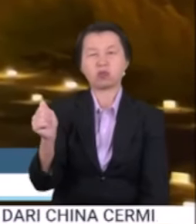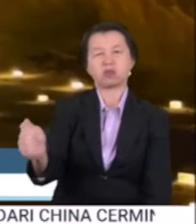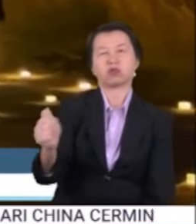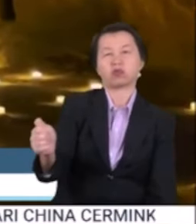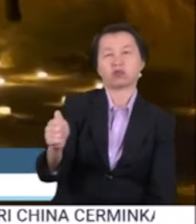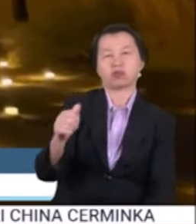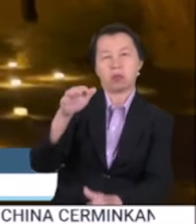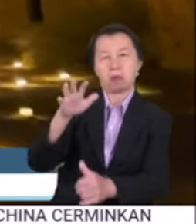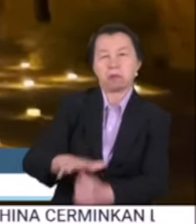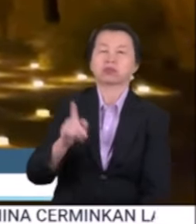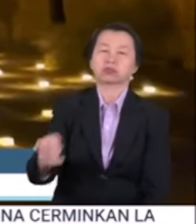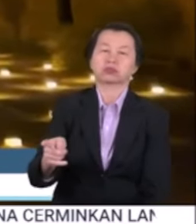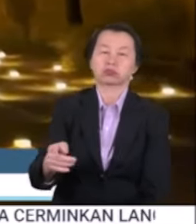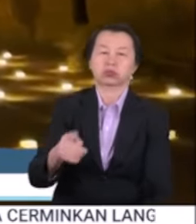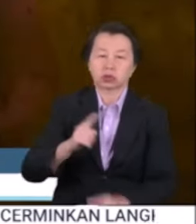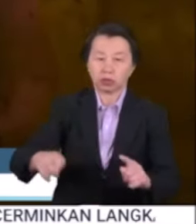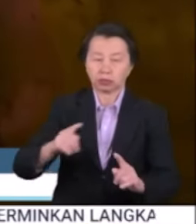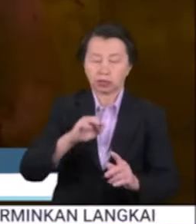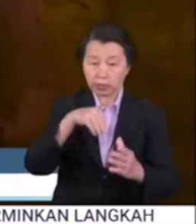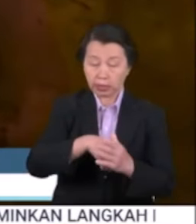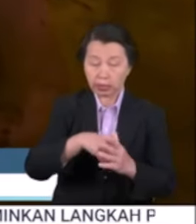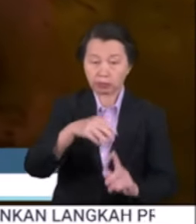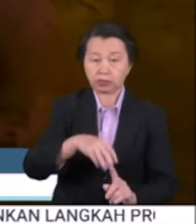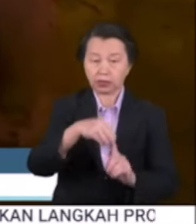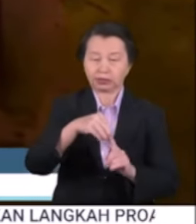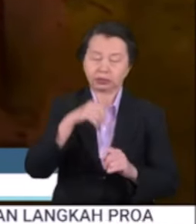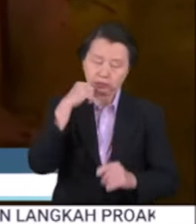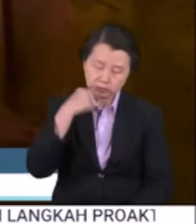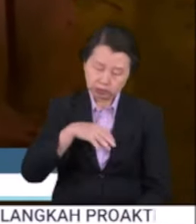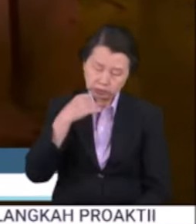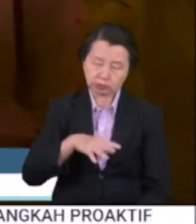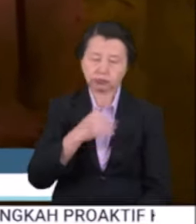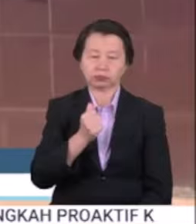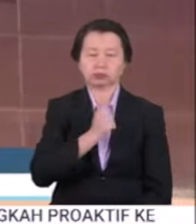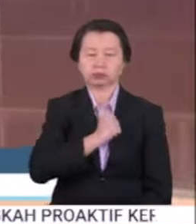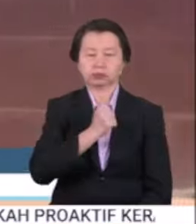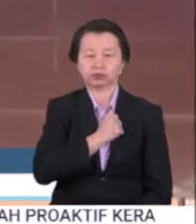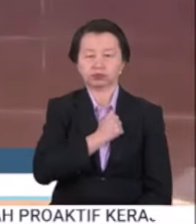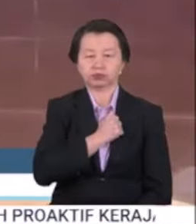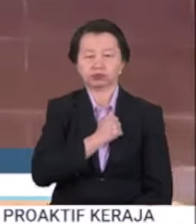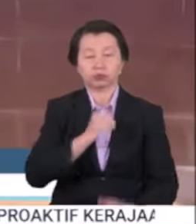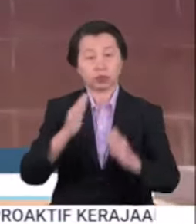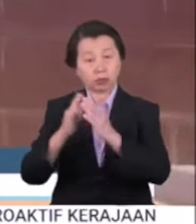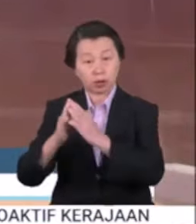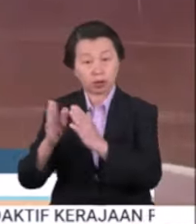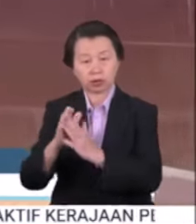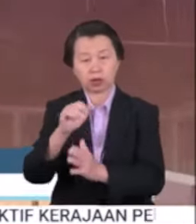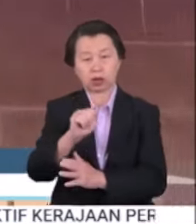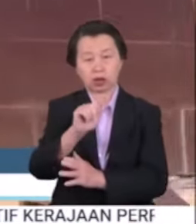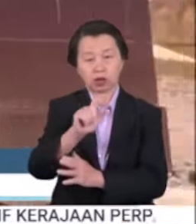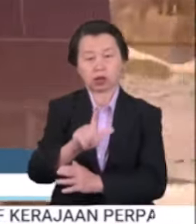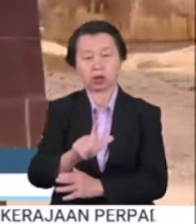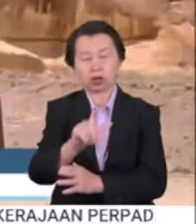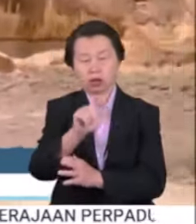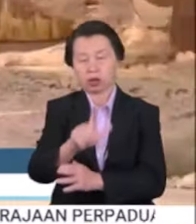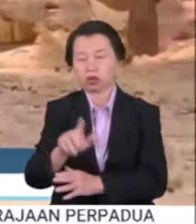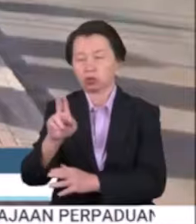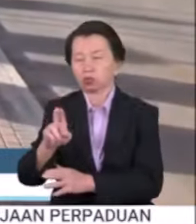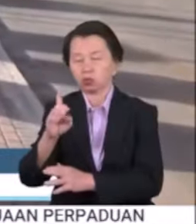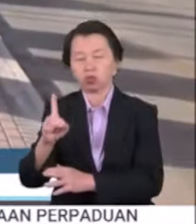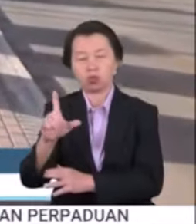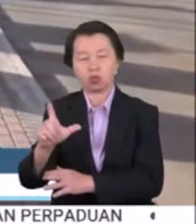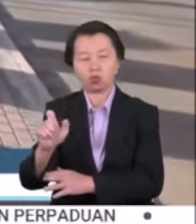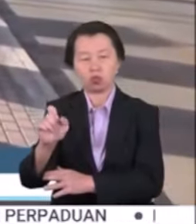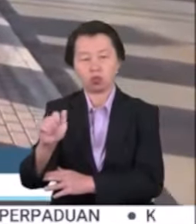sendiri melainkan dalam keadaan menginsafi diri kota al-ula dikaitkan sebagai